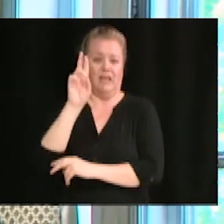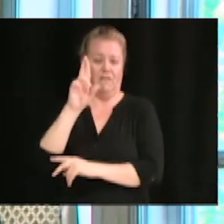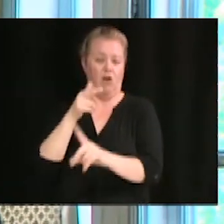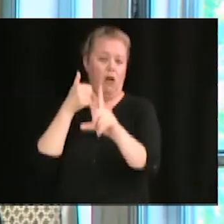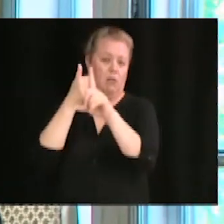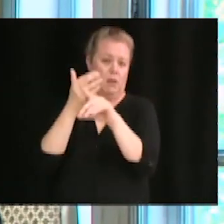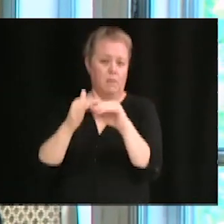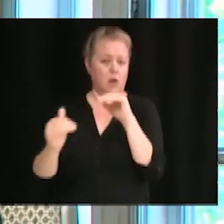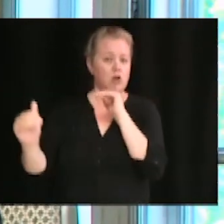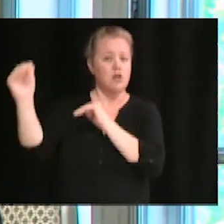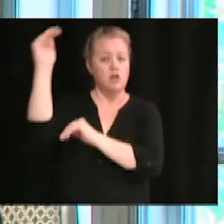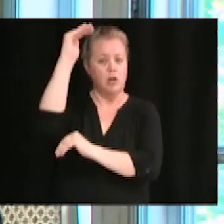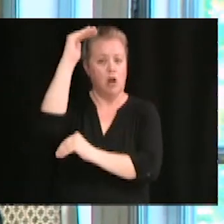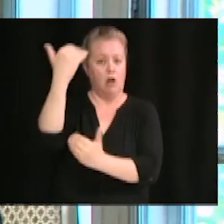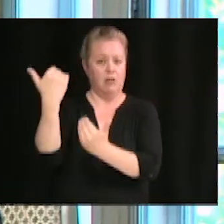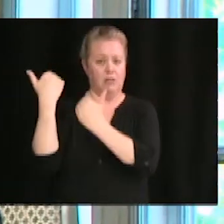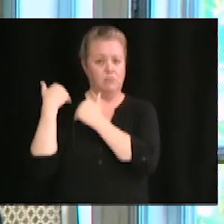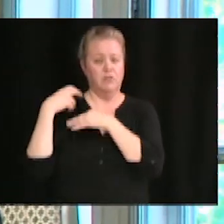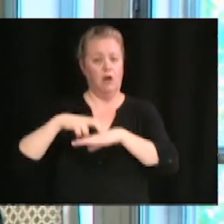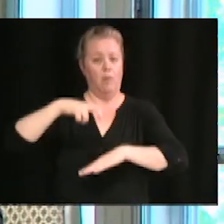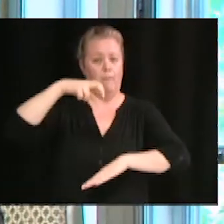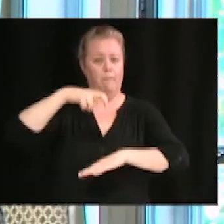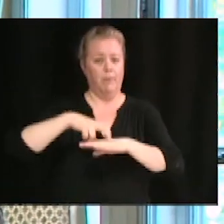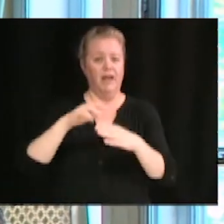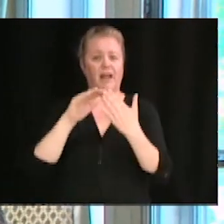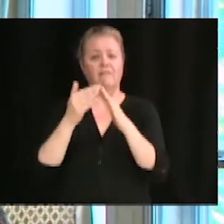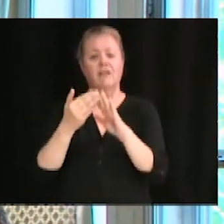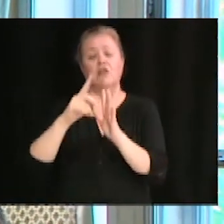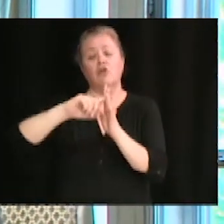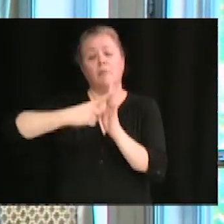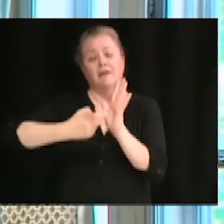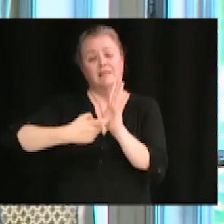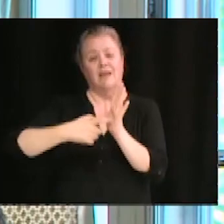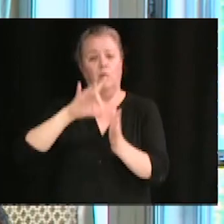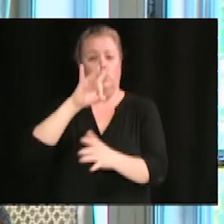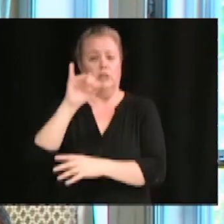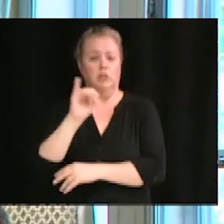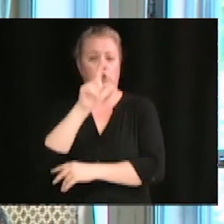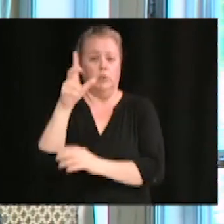responsable HOPLA-Ville à compter du 8 juillet 2019.